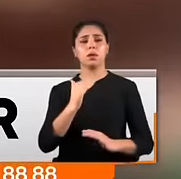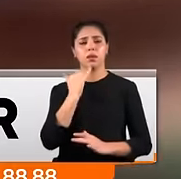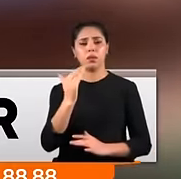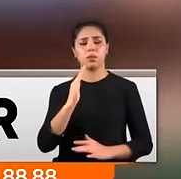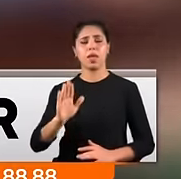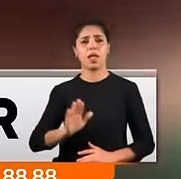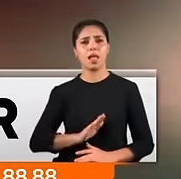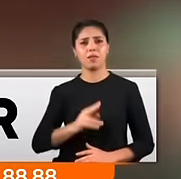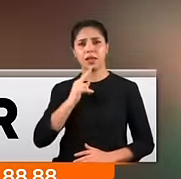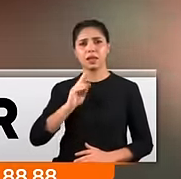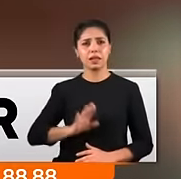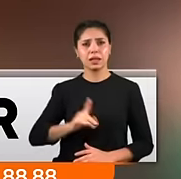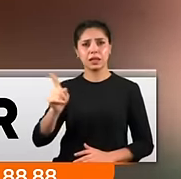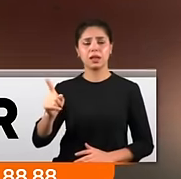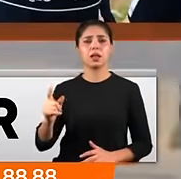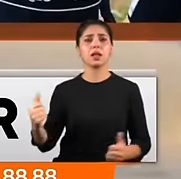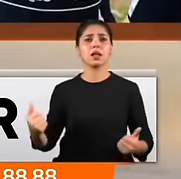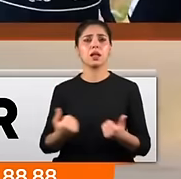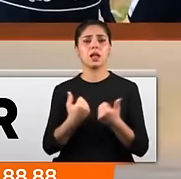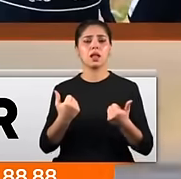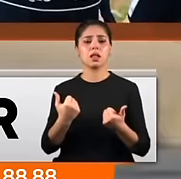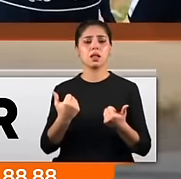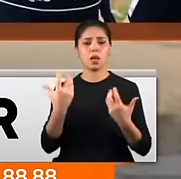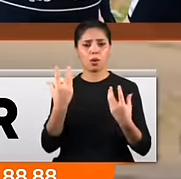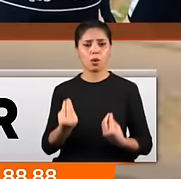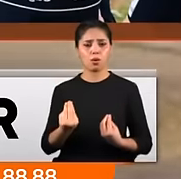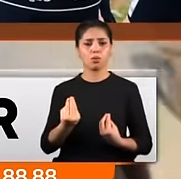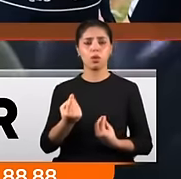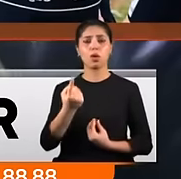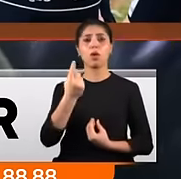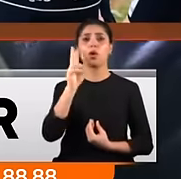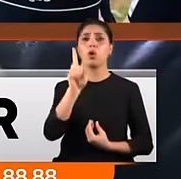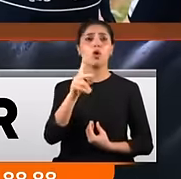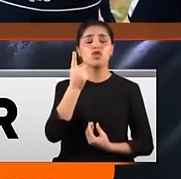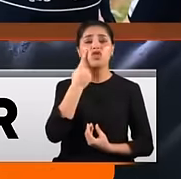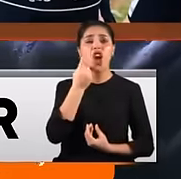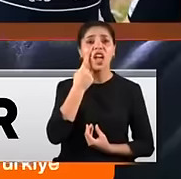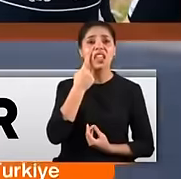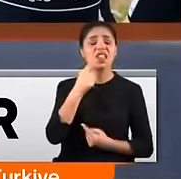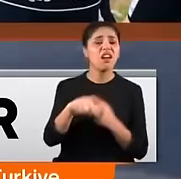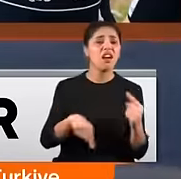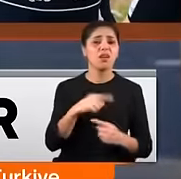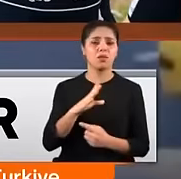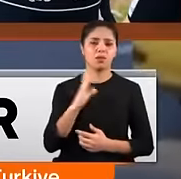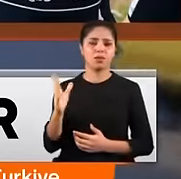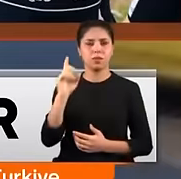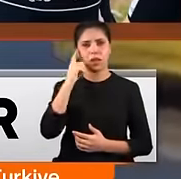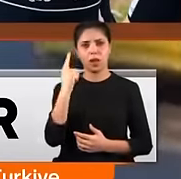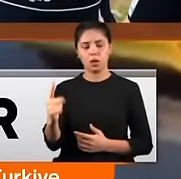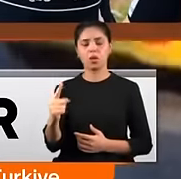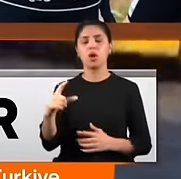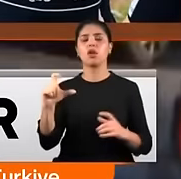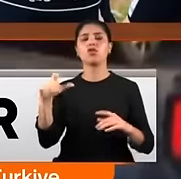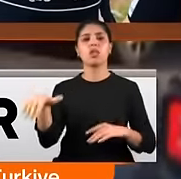Biricik evlatlarını hayattan koparan kaza için görgü tanığı arıyor. İnsanlardan yardım istiyorum. İddia o ki